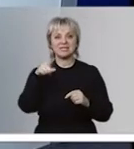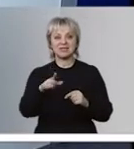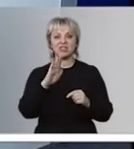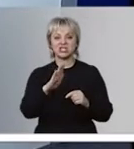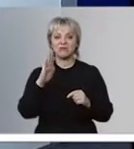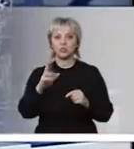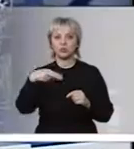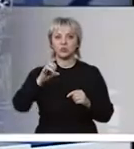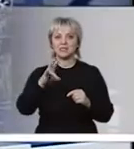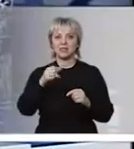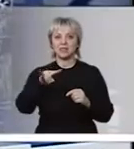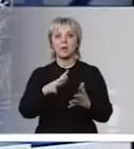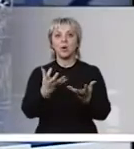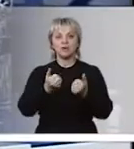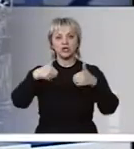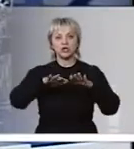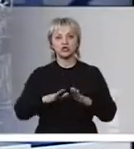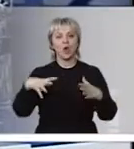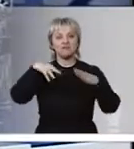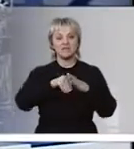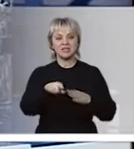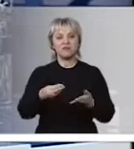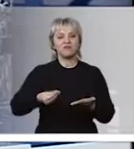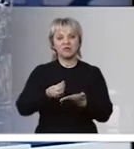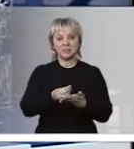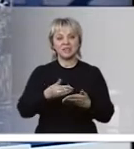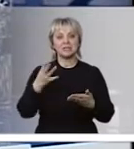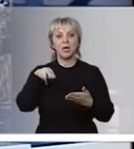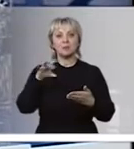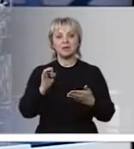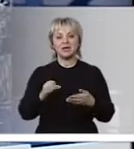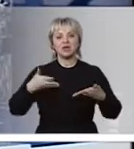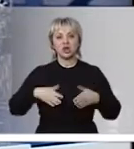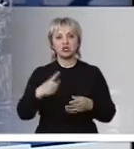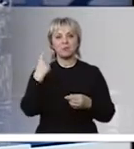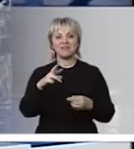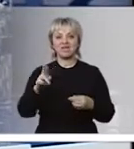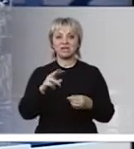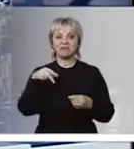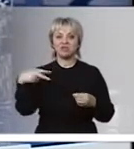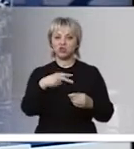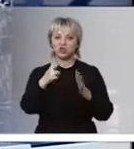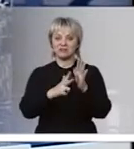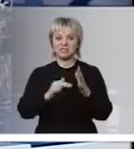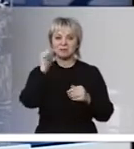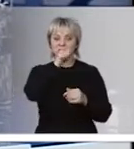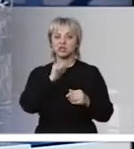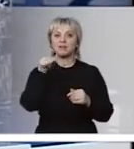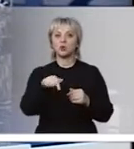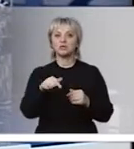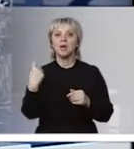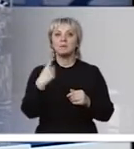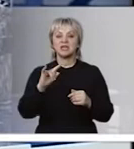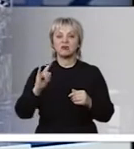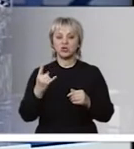президентом Владимиром Владимировичем Путиным принято решение о введении выплаты при рождении с 1 января 2018